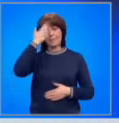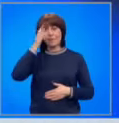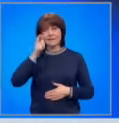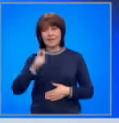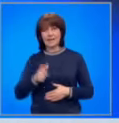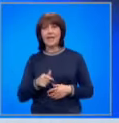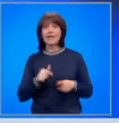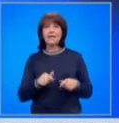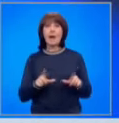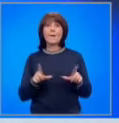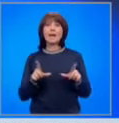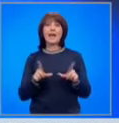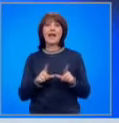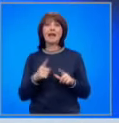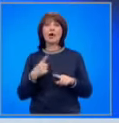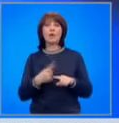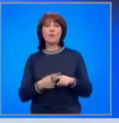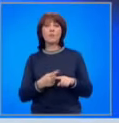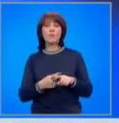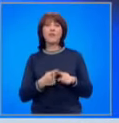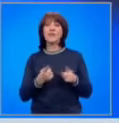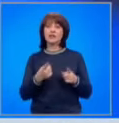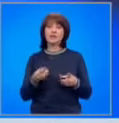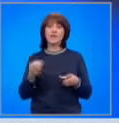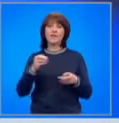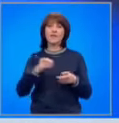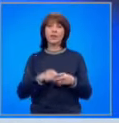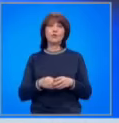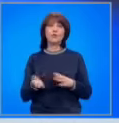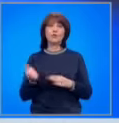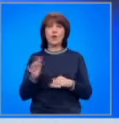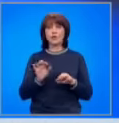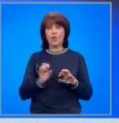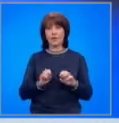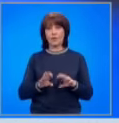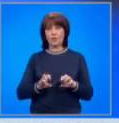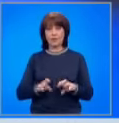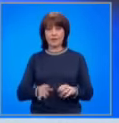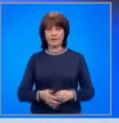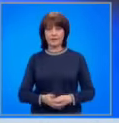по темата ще научим сега от Мариела Хубинова, която включваме на живо от Пловдив. Добър вечер!